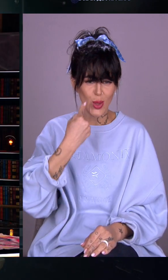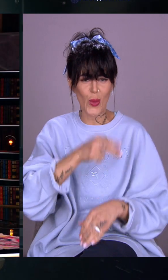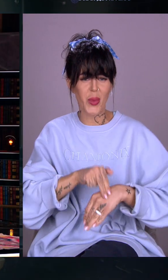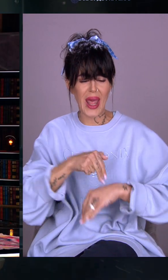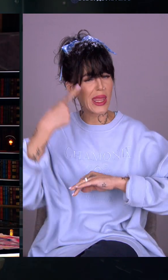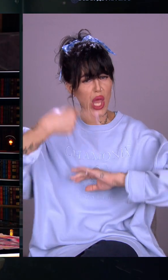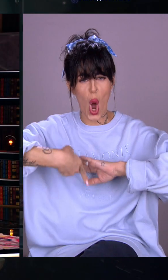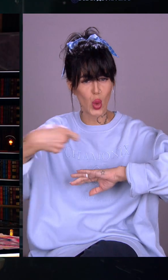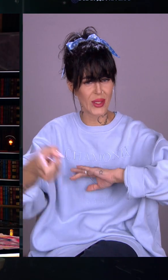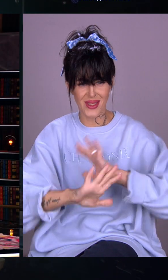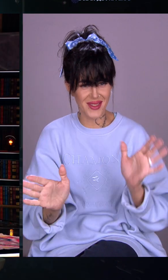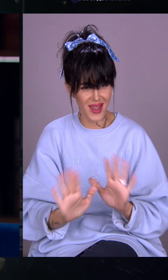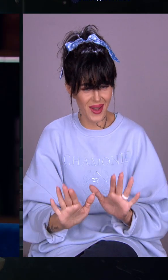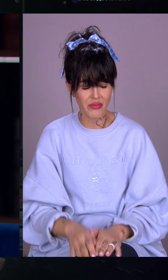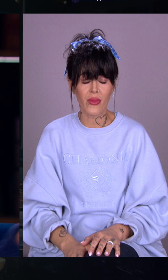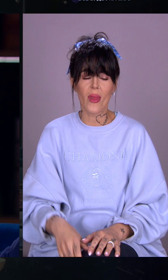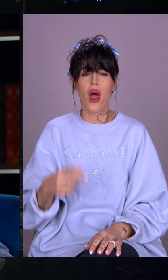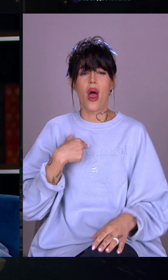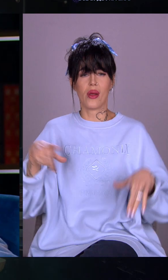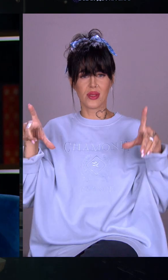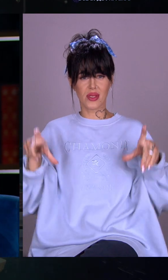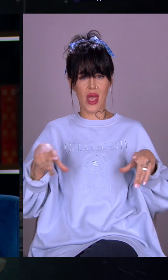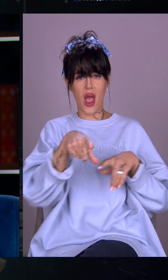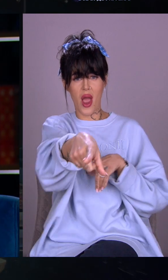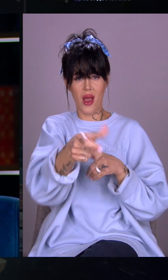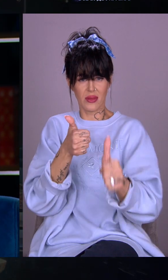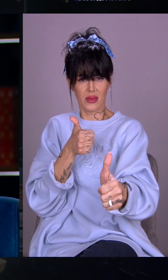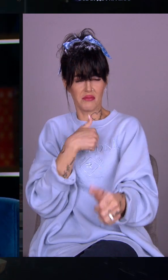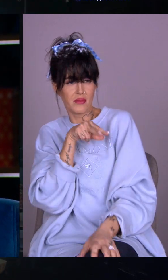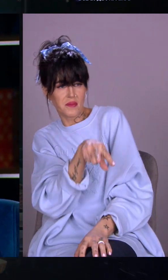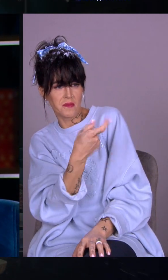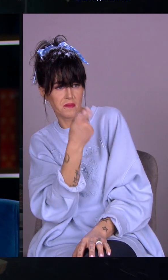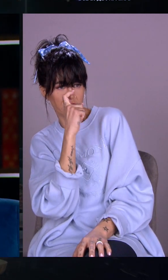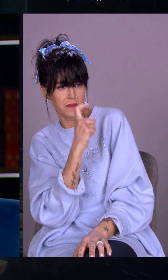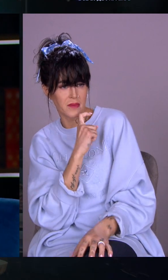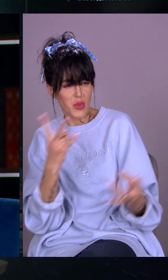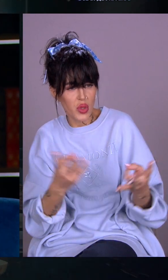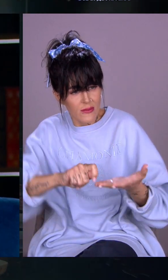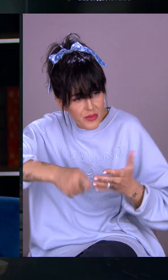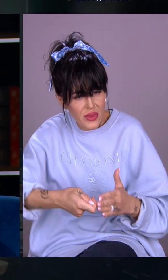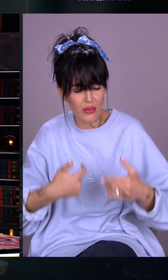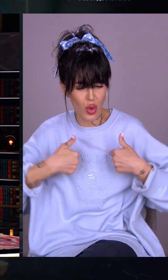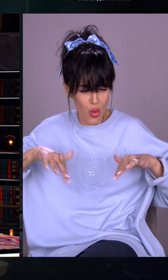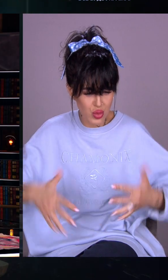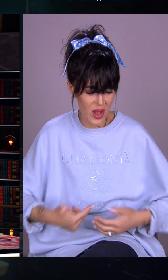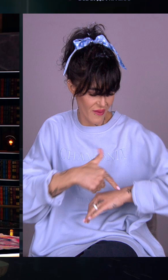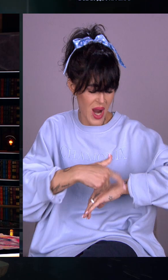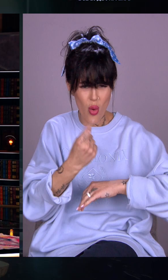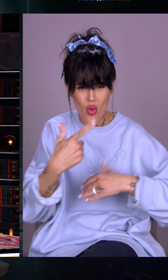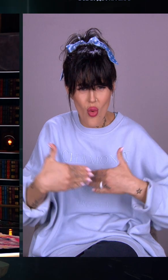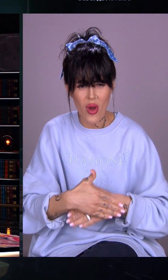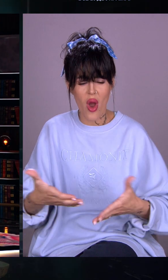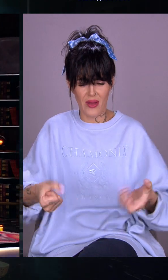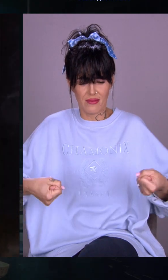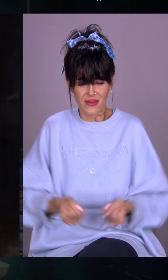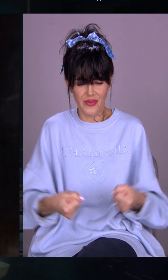так. Да. А я ж сижу, вони так стоять. А це ж цей момент. А я смотрю, думаю, заглох, що зараз заводиться, я вже ж уставший, 11 ночі. Я хватаю монтировку і просто на